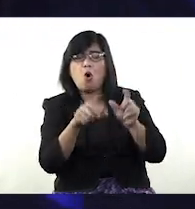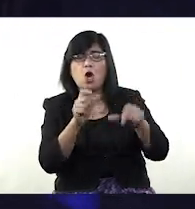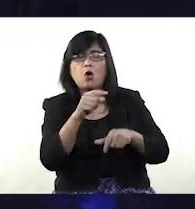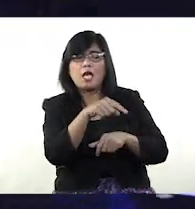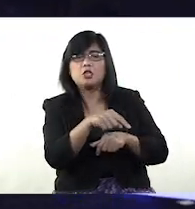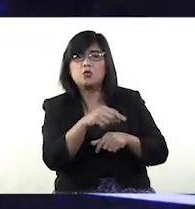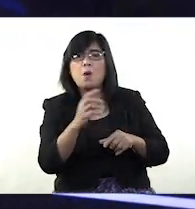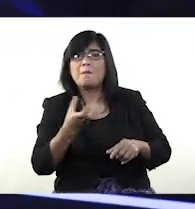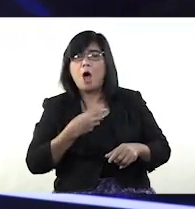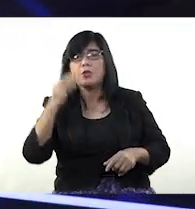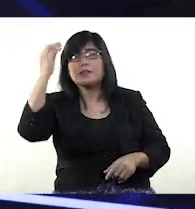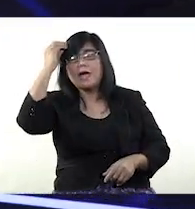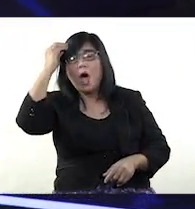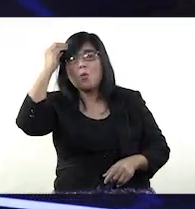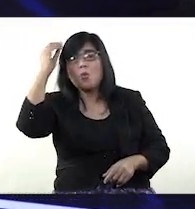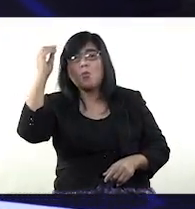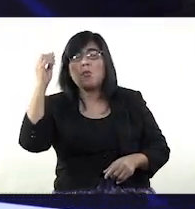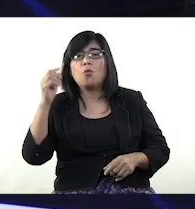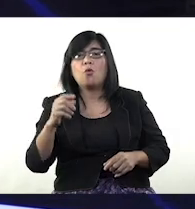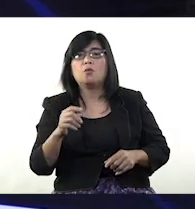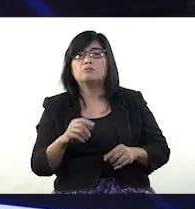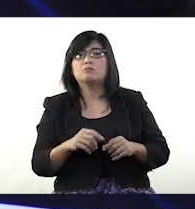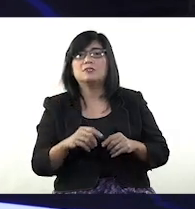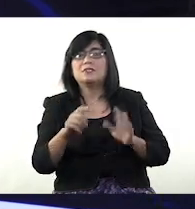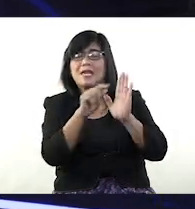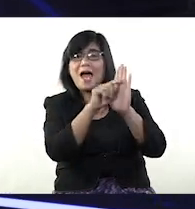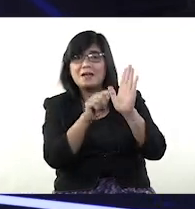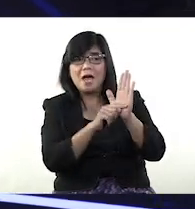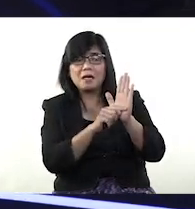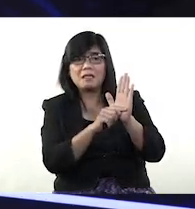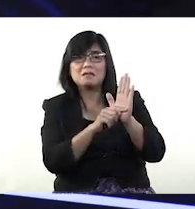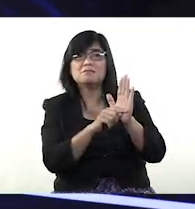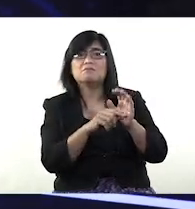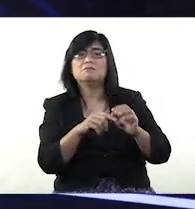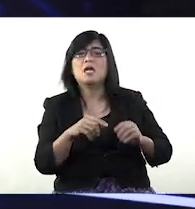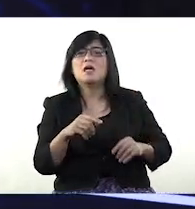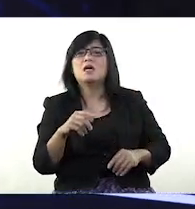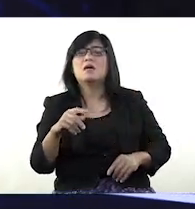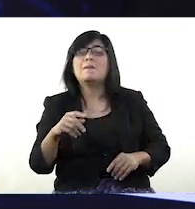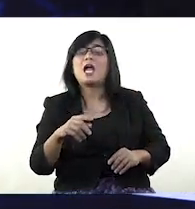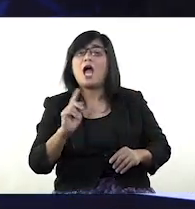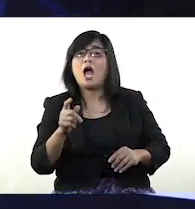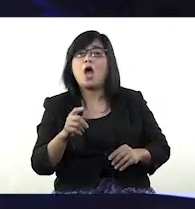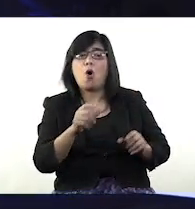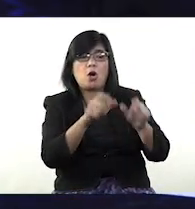ini dia mau tahu sifat hidup Kristus Seperti apa biar harus lihat Kita sebagai orang percaya pertanyaannya